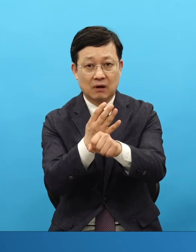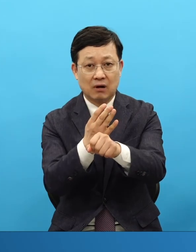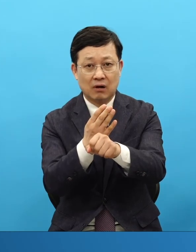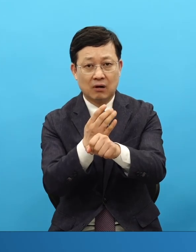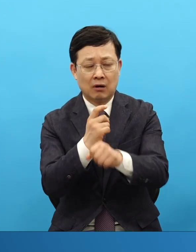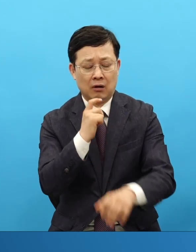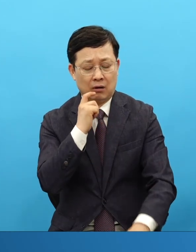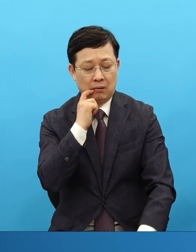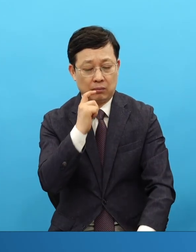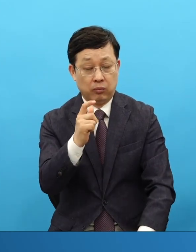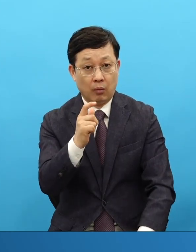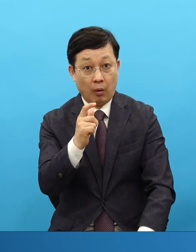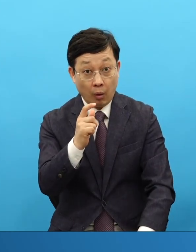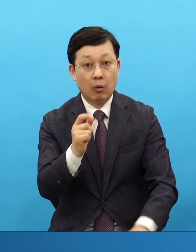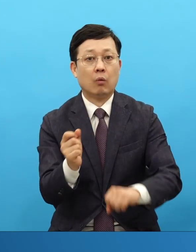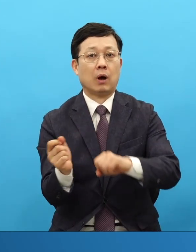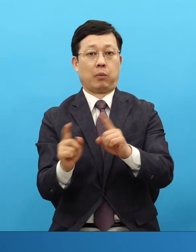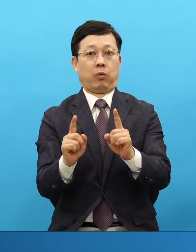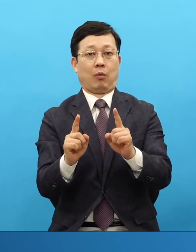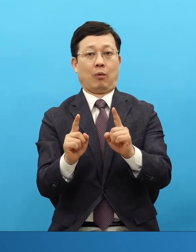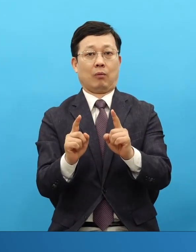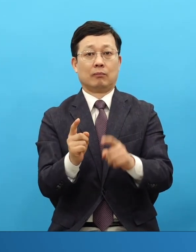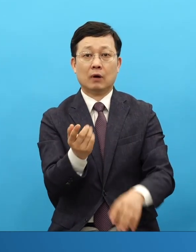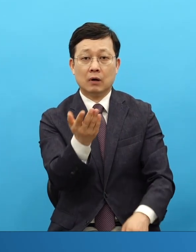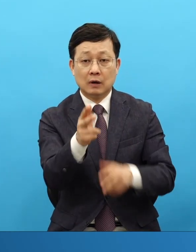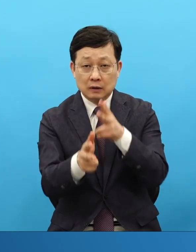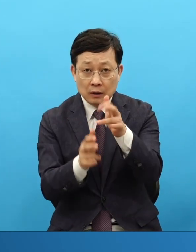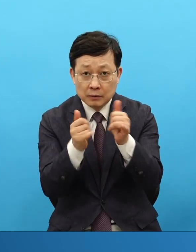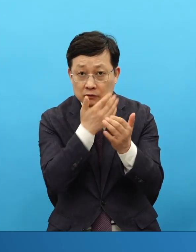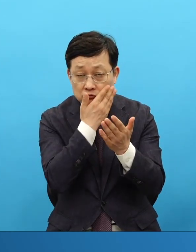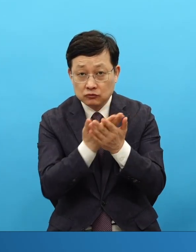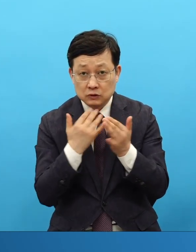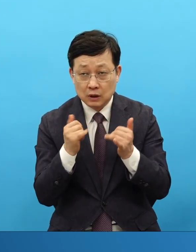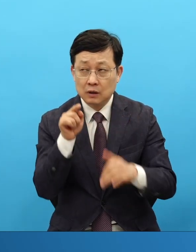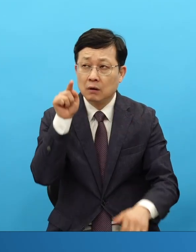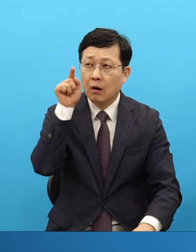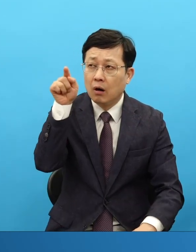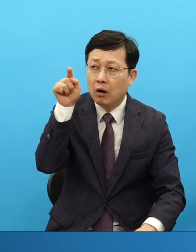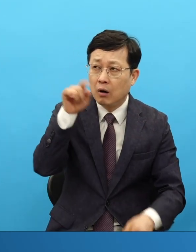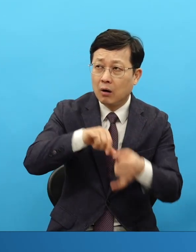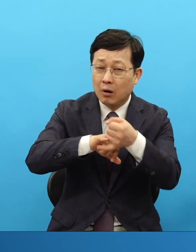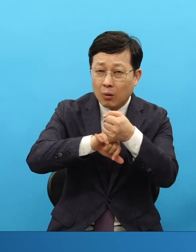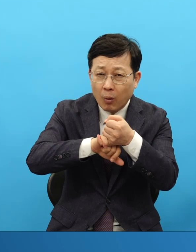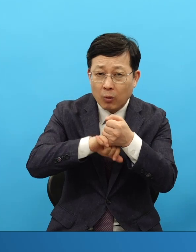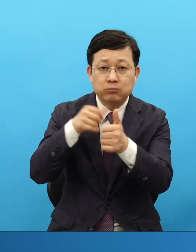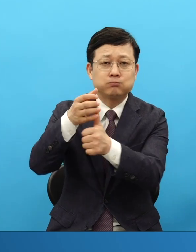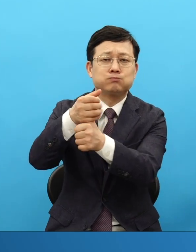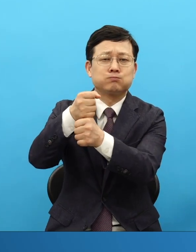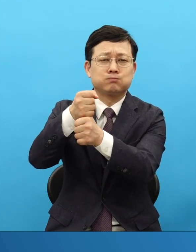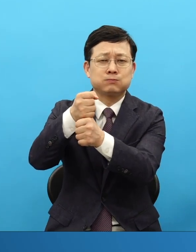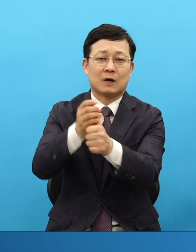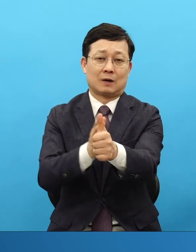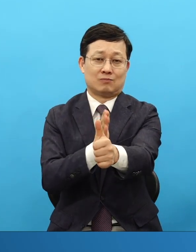understand? 산업인과 중개업인을 찾아내야 됩니다. Our business people, our church officers must discover this.